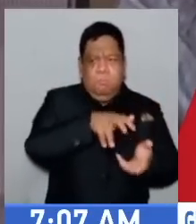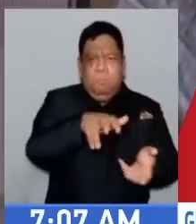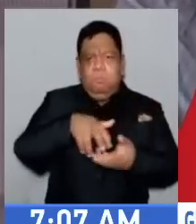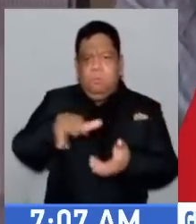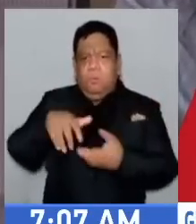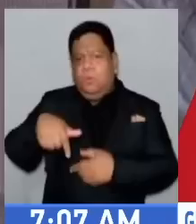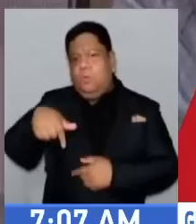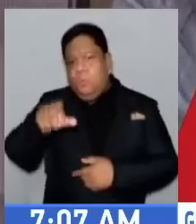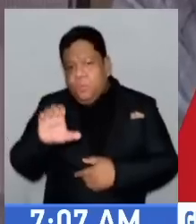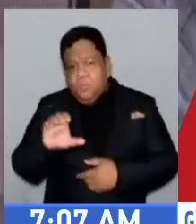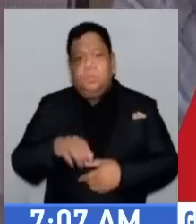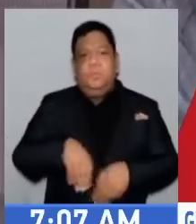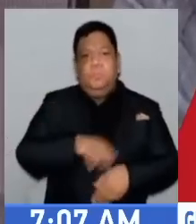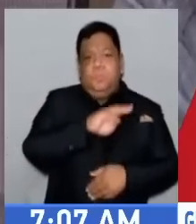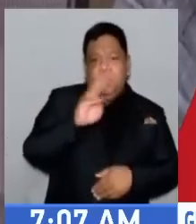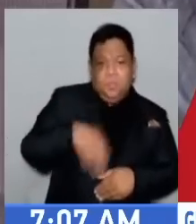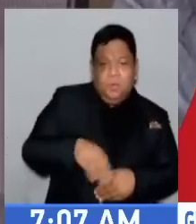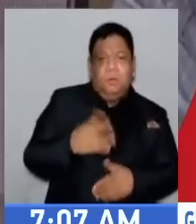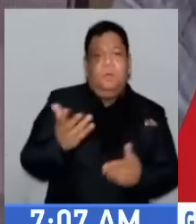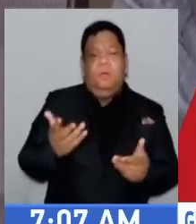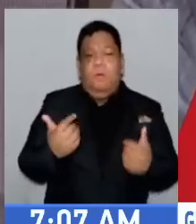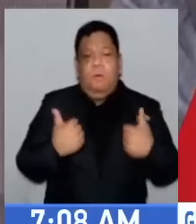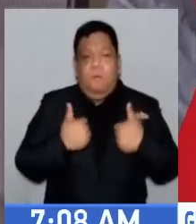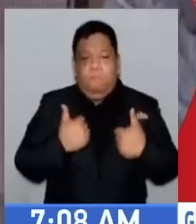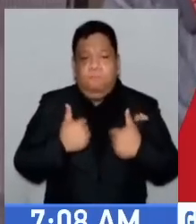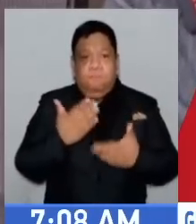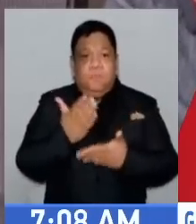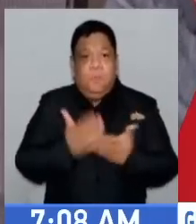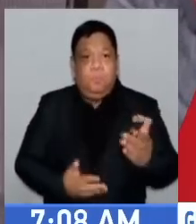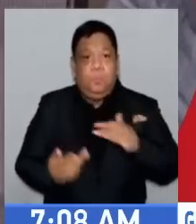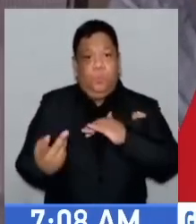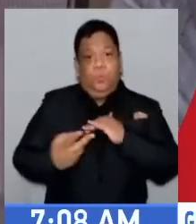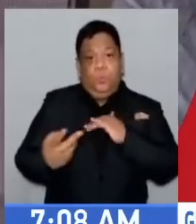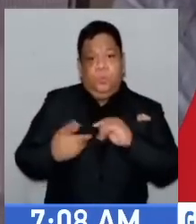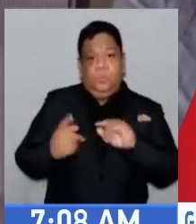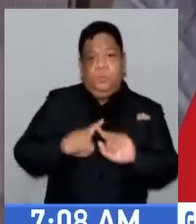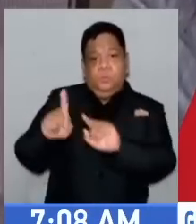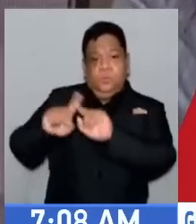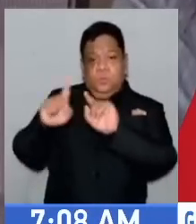ding mga customer siya sa